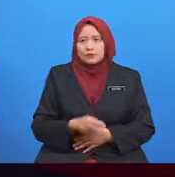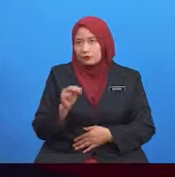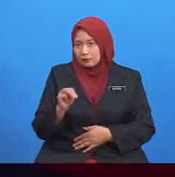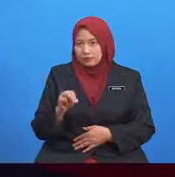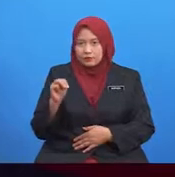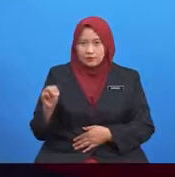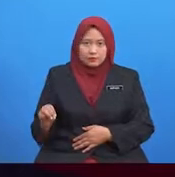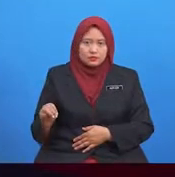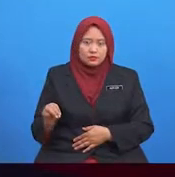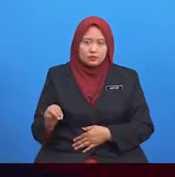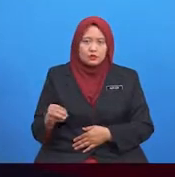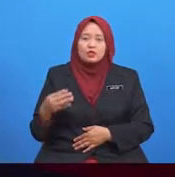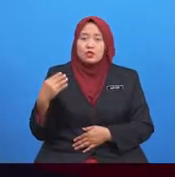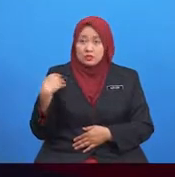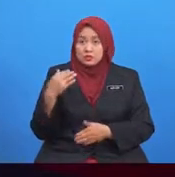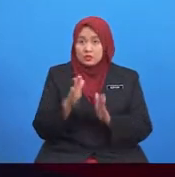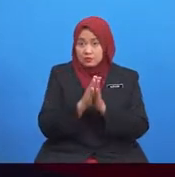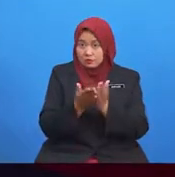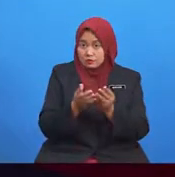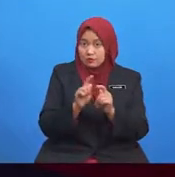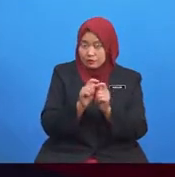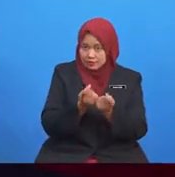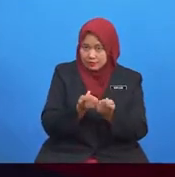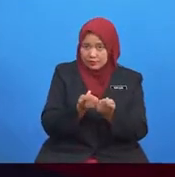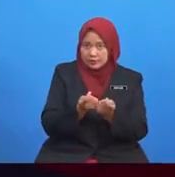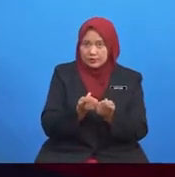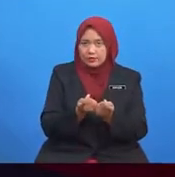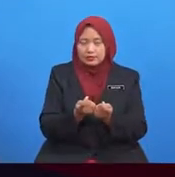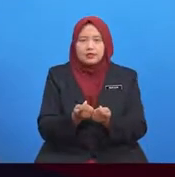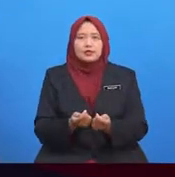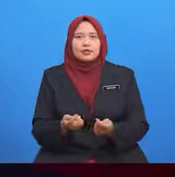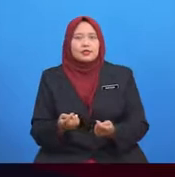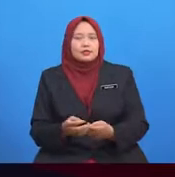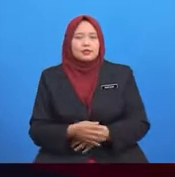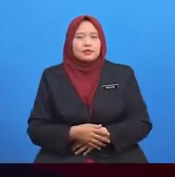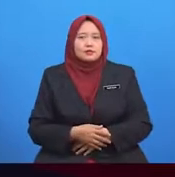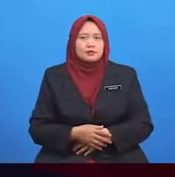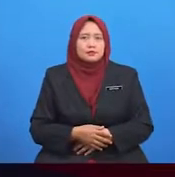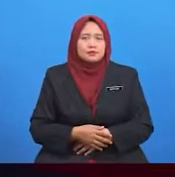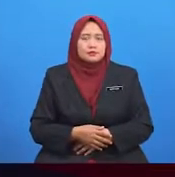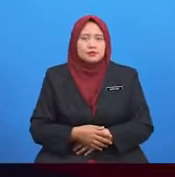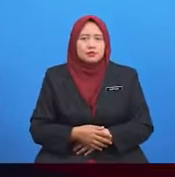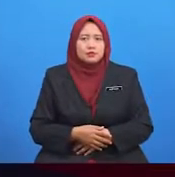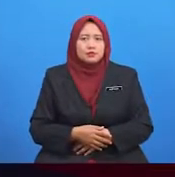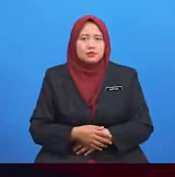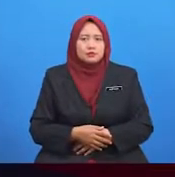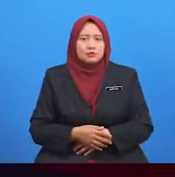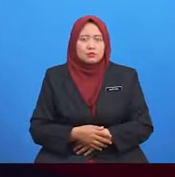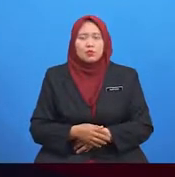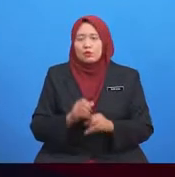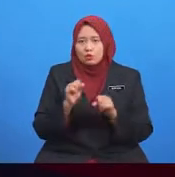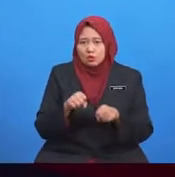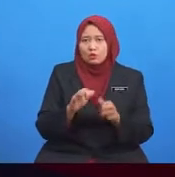Murid-murid, ada buku teks reka cipta tingkatan 4? Sila rujuk helaian muka